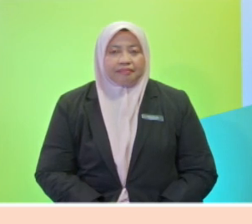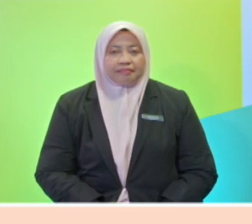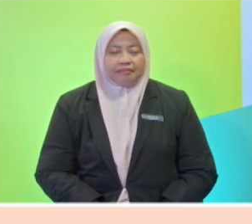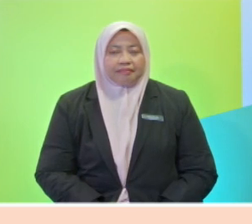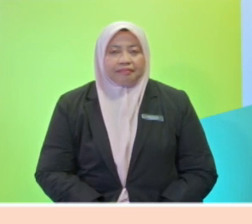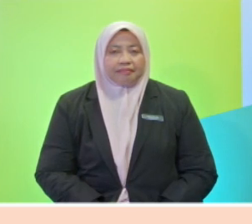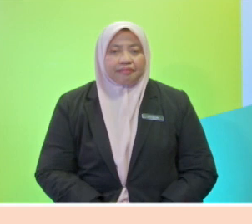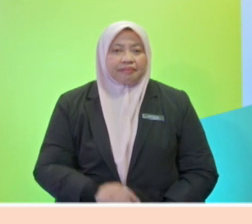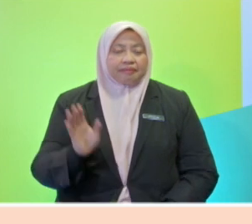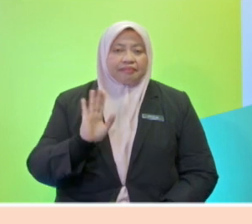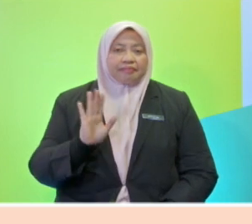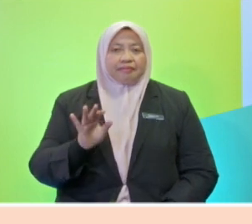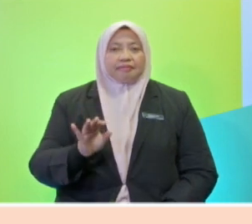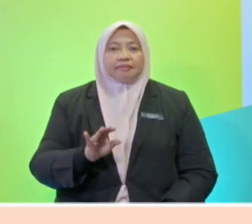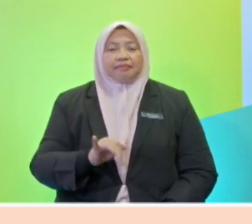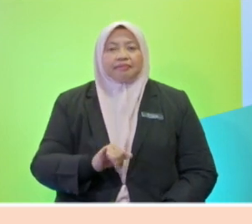apa